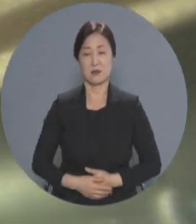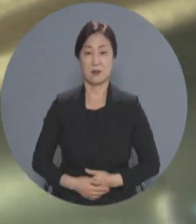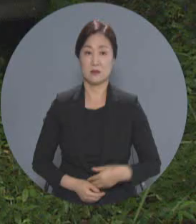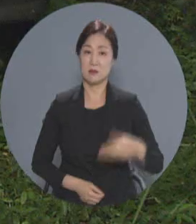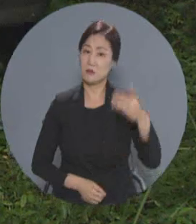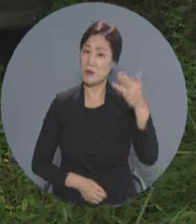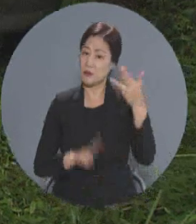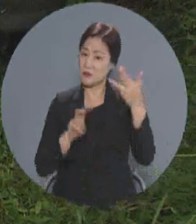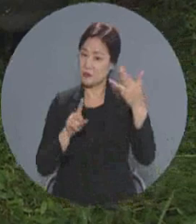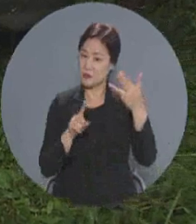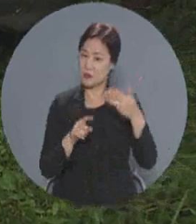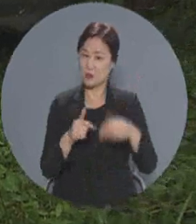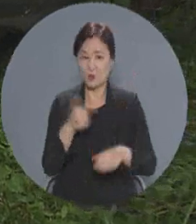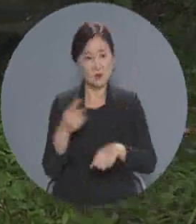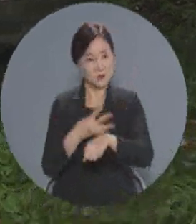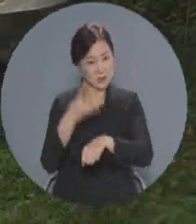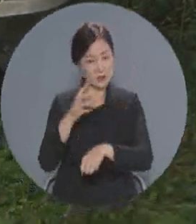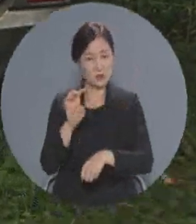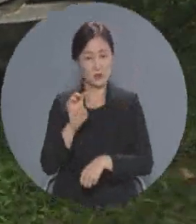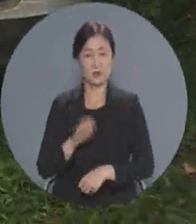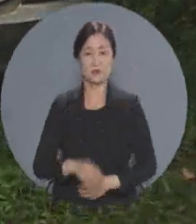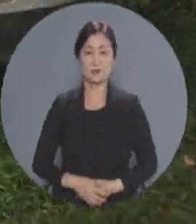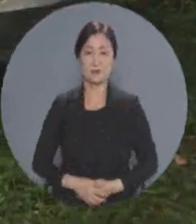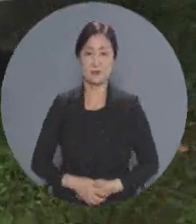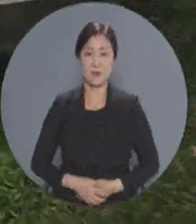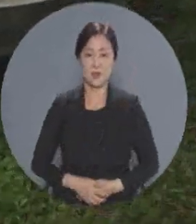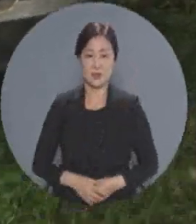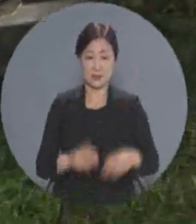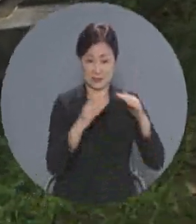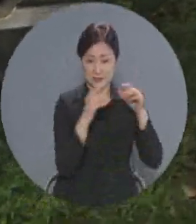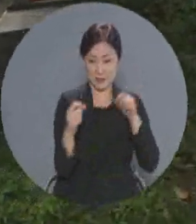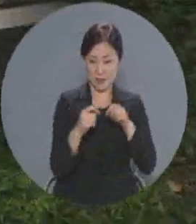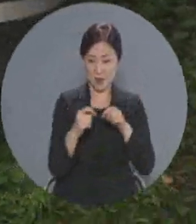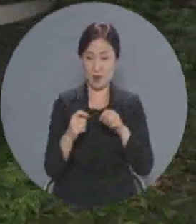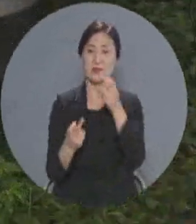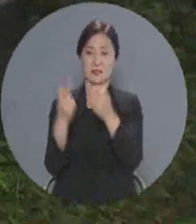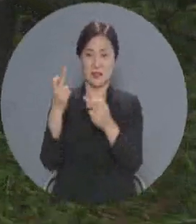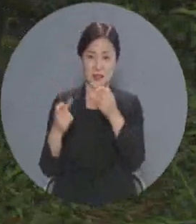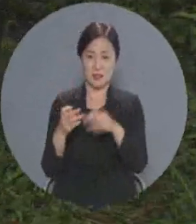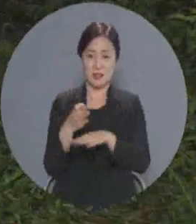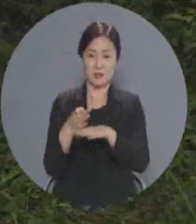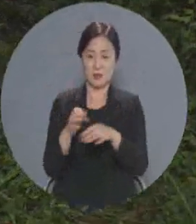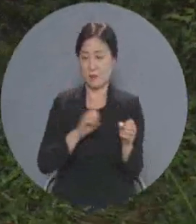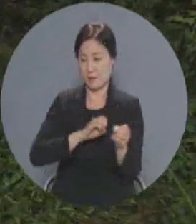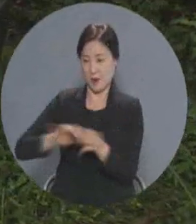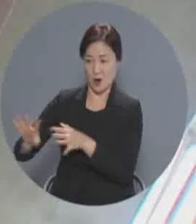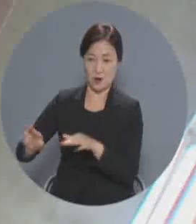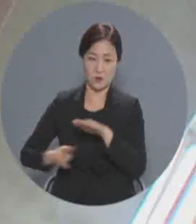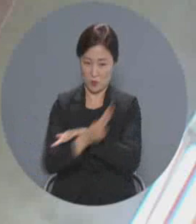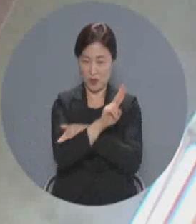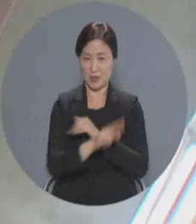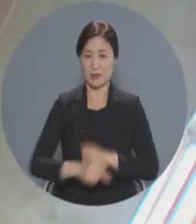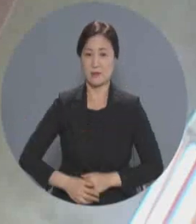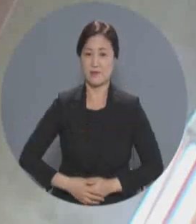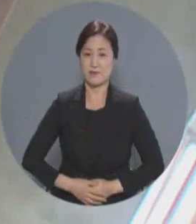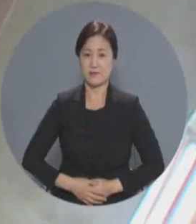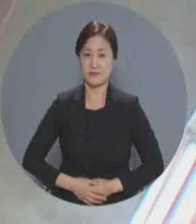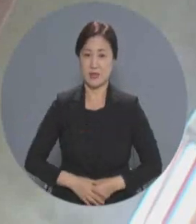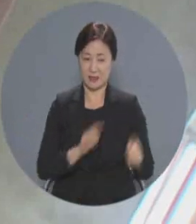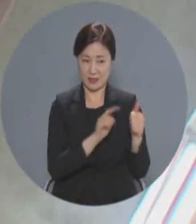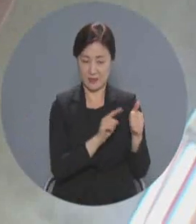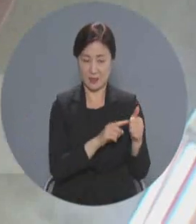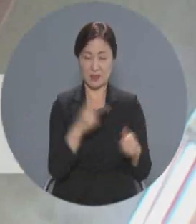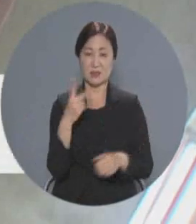40분쯤. A씨는 자신의 주거지로부터 약 20분 정도 떨어진 이 야산에 차량을 버려두고 사라졌습니다. A씨는